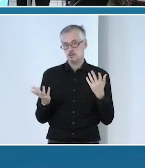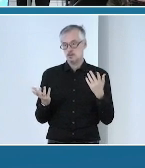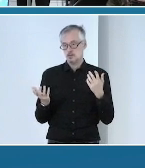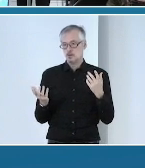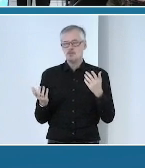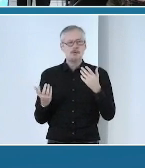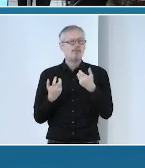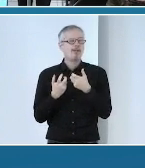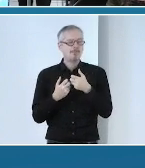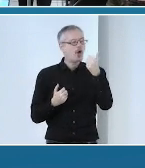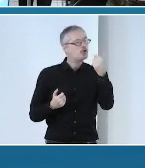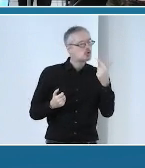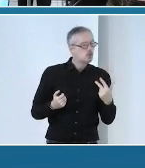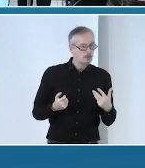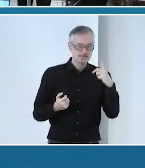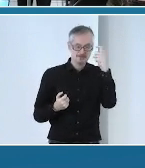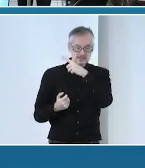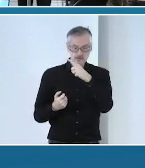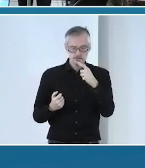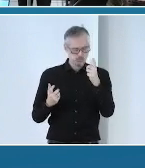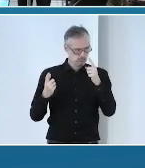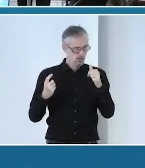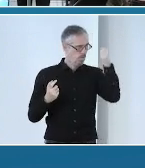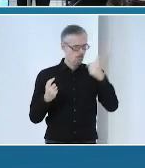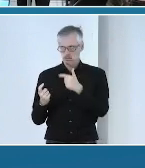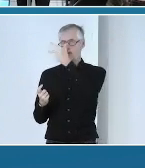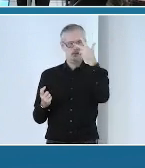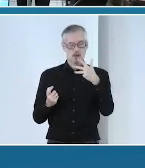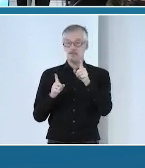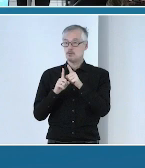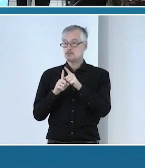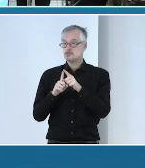on a vu la numération, on vient de parler de la numération. Au niveau